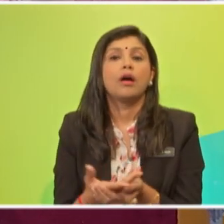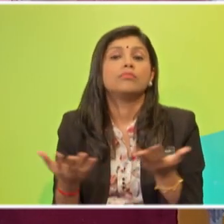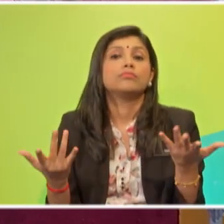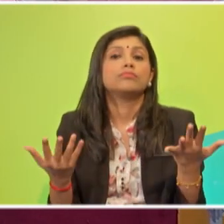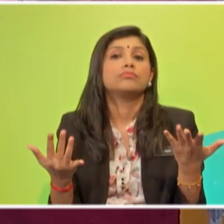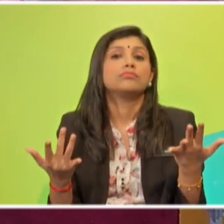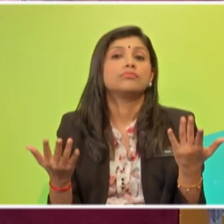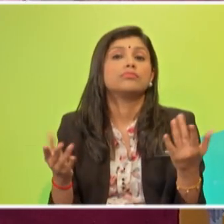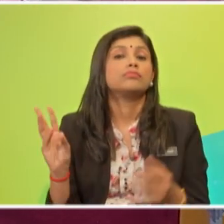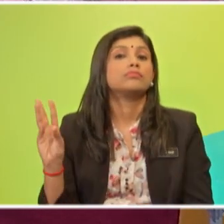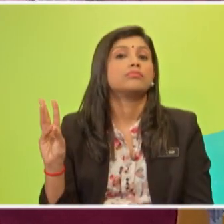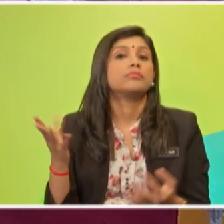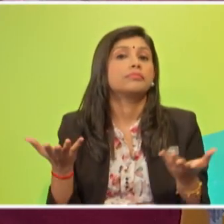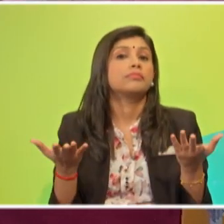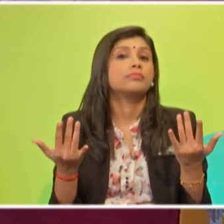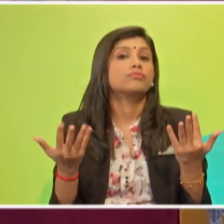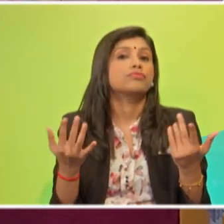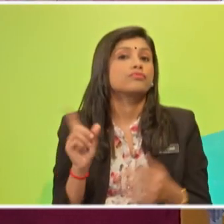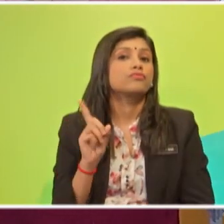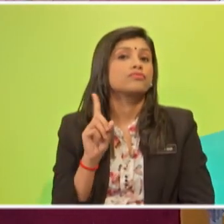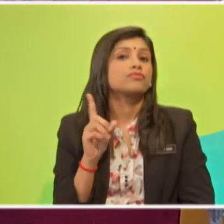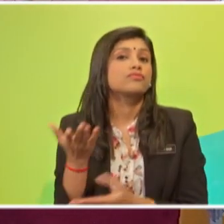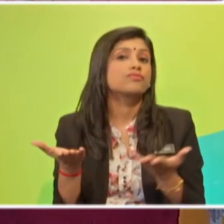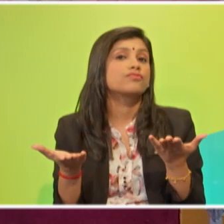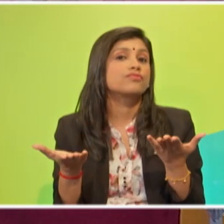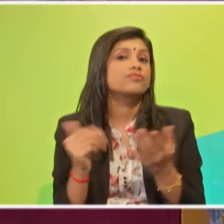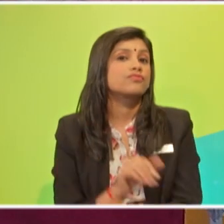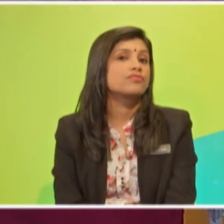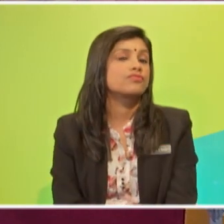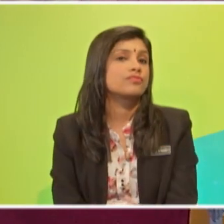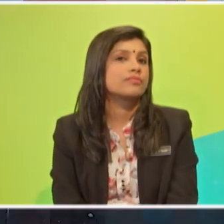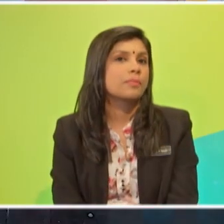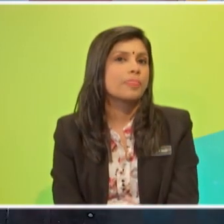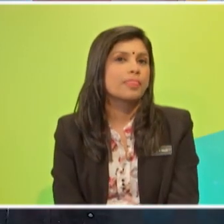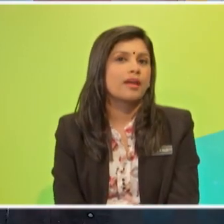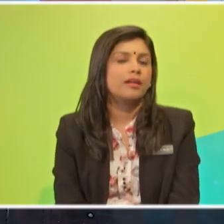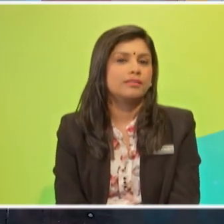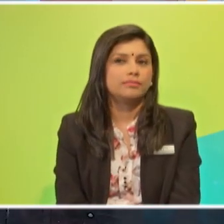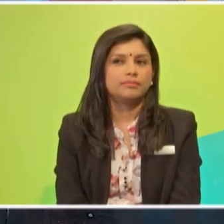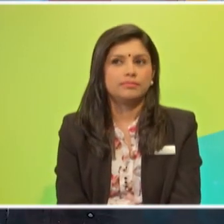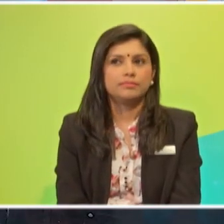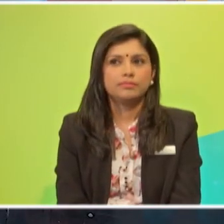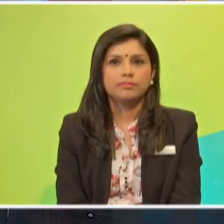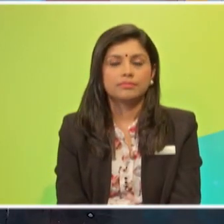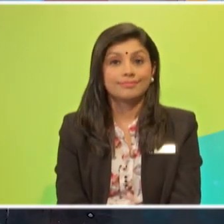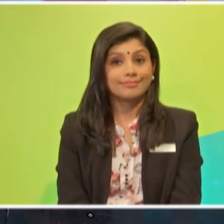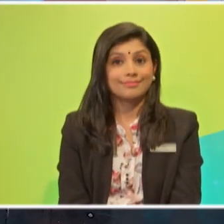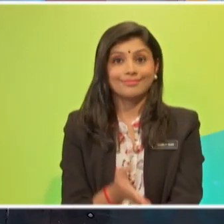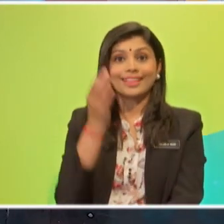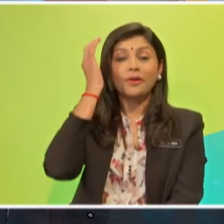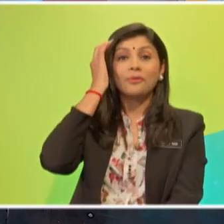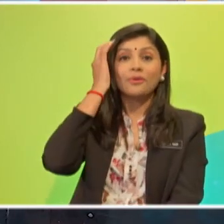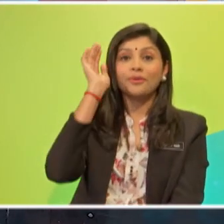warna biru. Okey, Sean, mana satu nombor enam? Cikgu, yang ni saya tahu dah, cikgu.